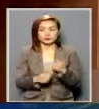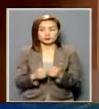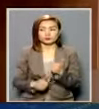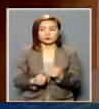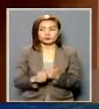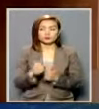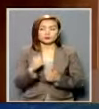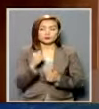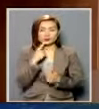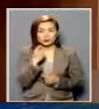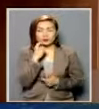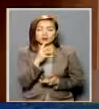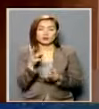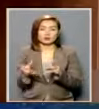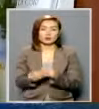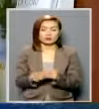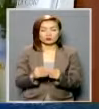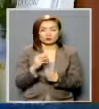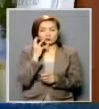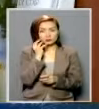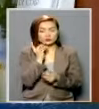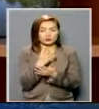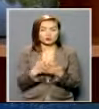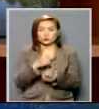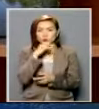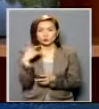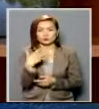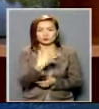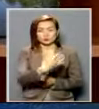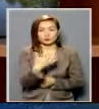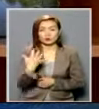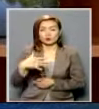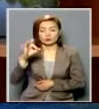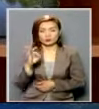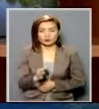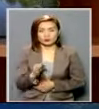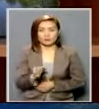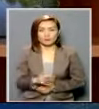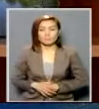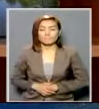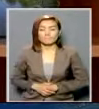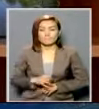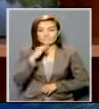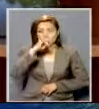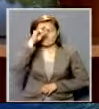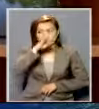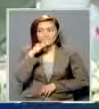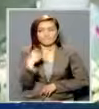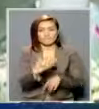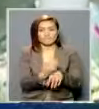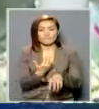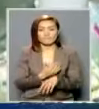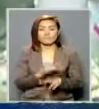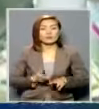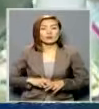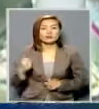екінші товарымыз барлығы Ресейден. Және де 50% товарымызды біз Қазақстан Ресейден аламыз.